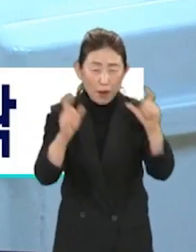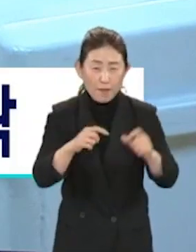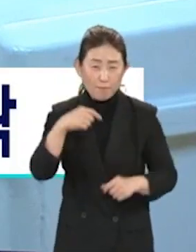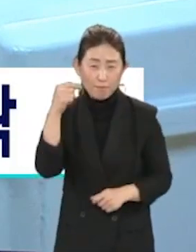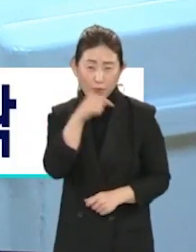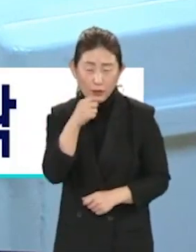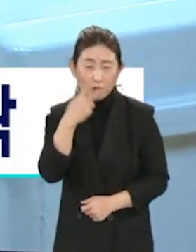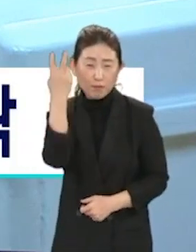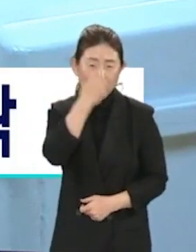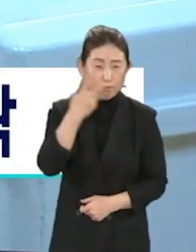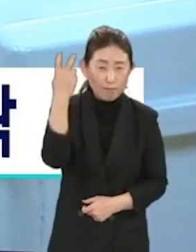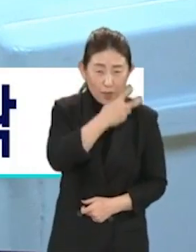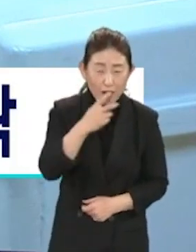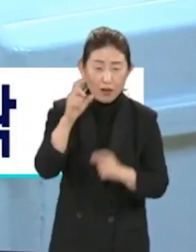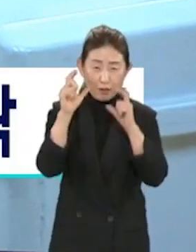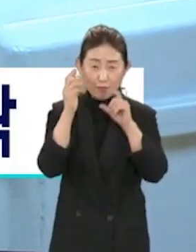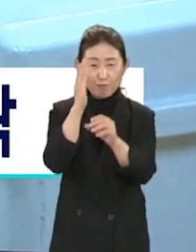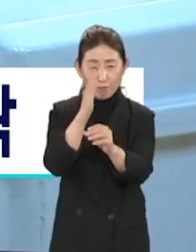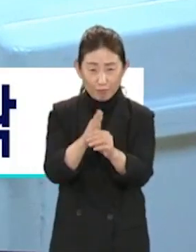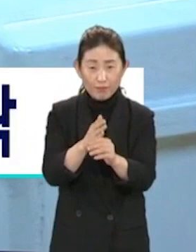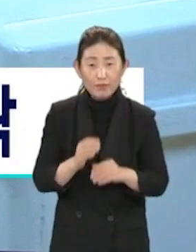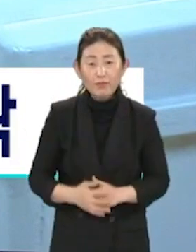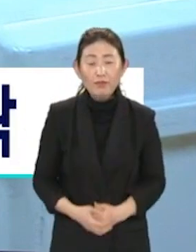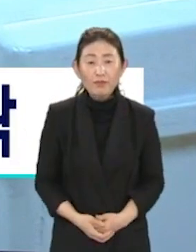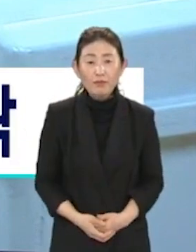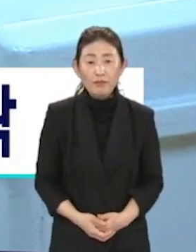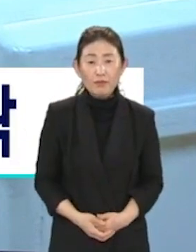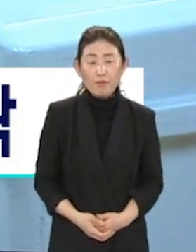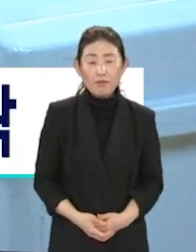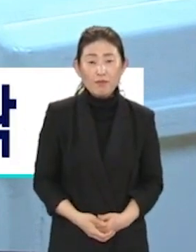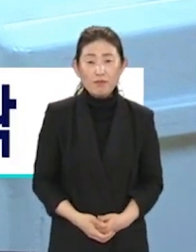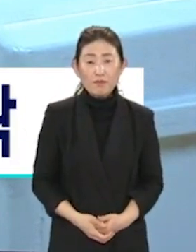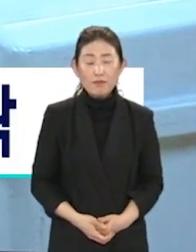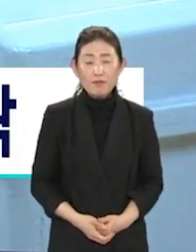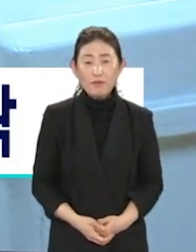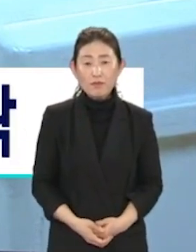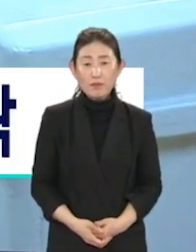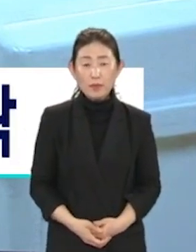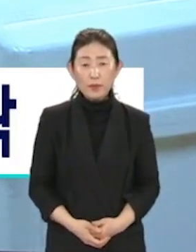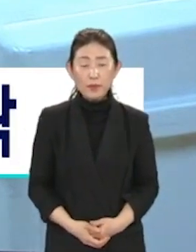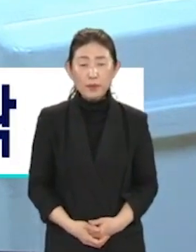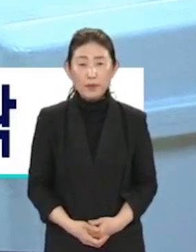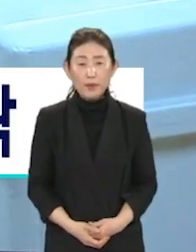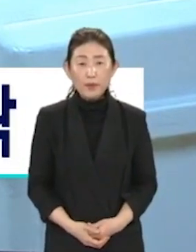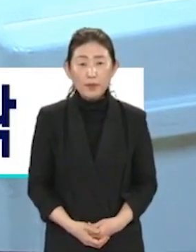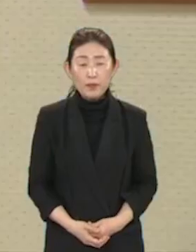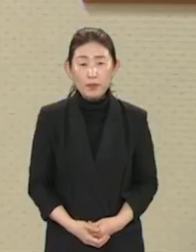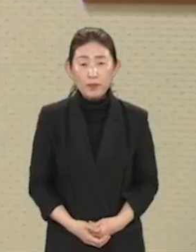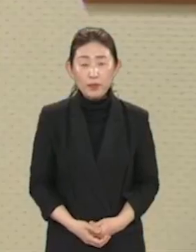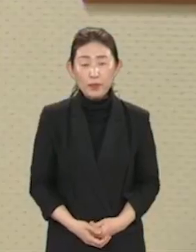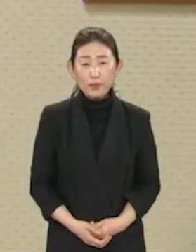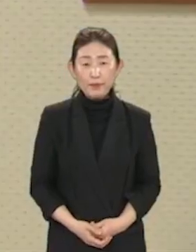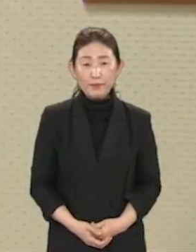때보다 강력한 단속을 벌이고 있습니다. 서울방송센터 이선학 기자가 보도합니다.